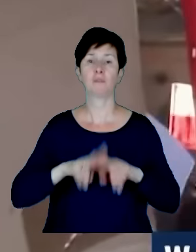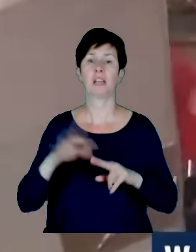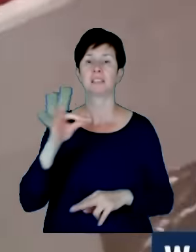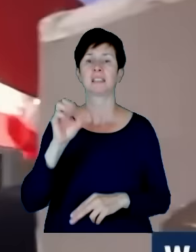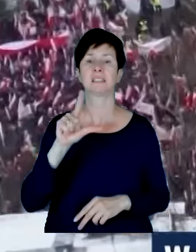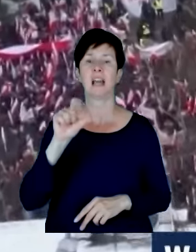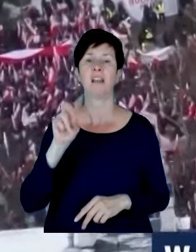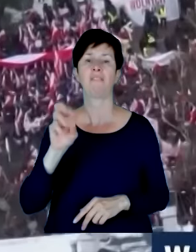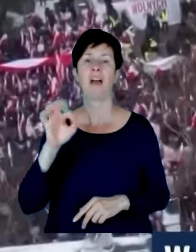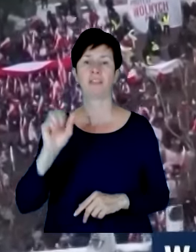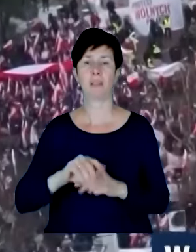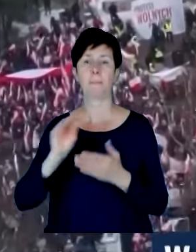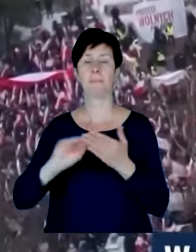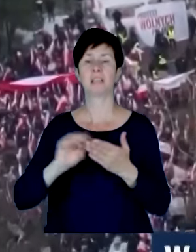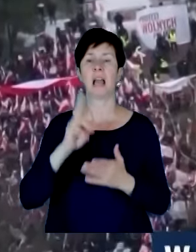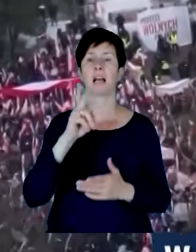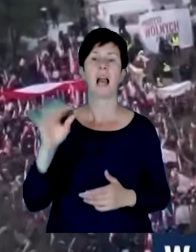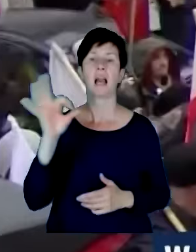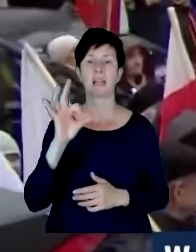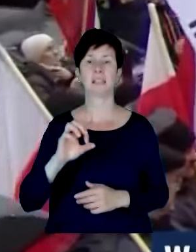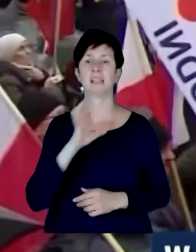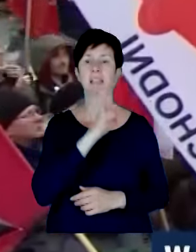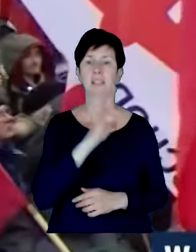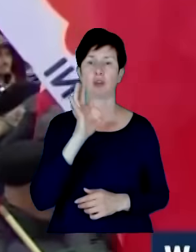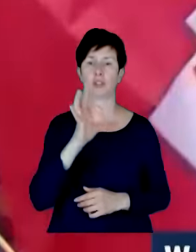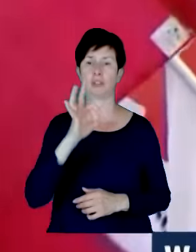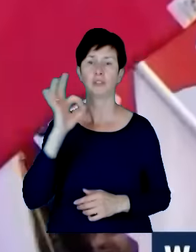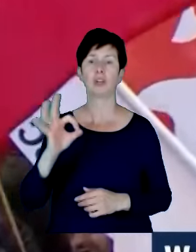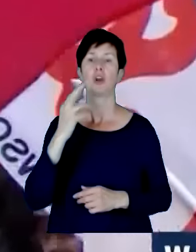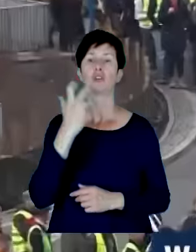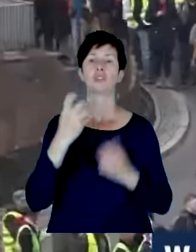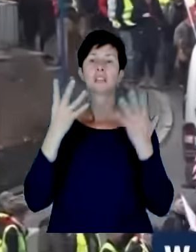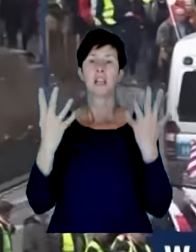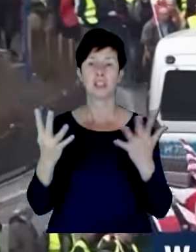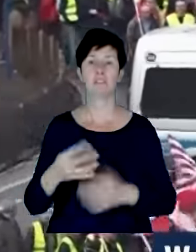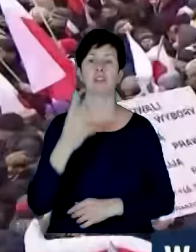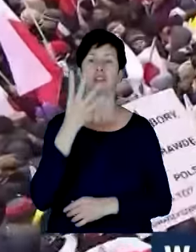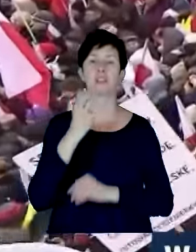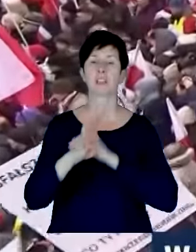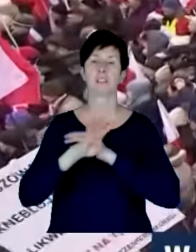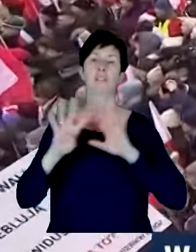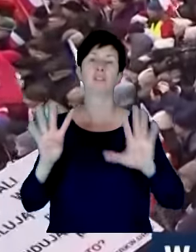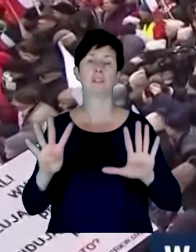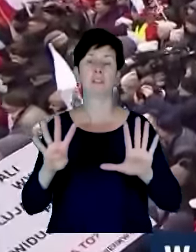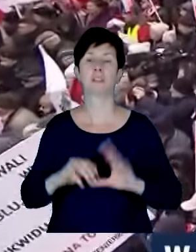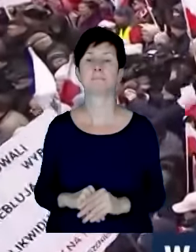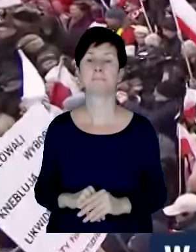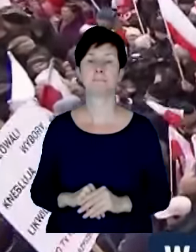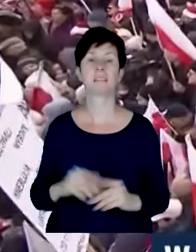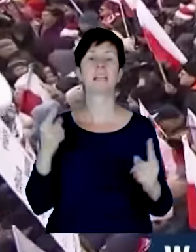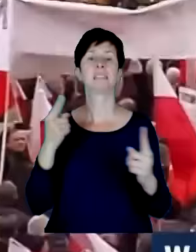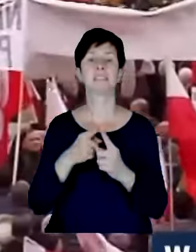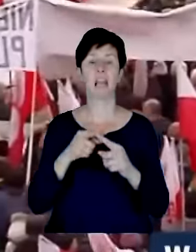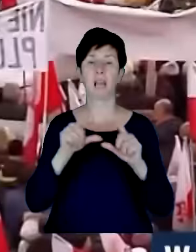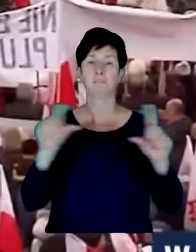Wystarczy wpisać numer KRS 0030 9499 oraz cel szczegółowy